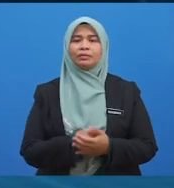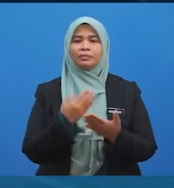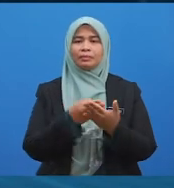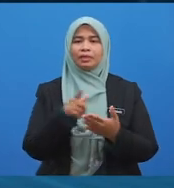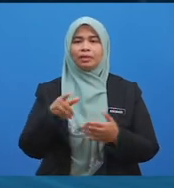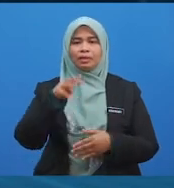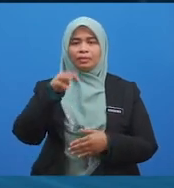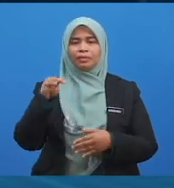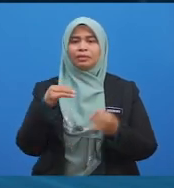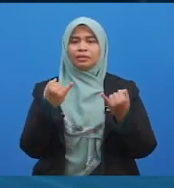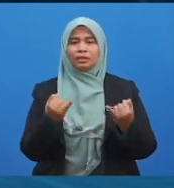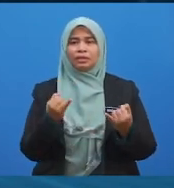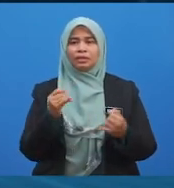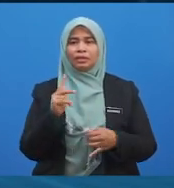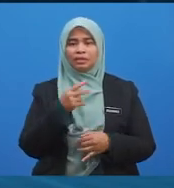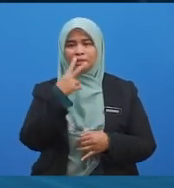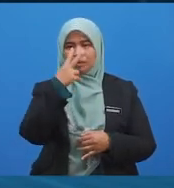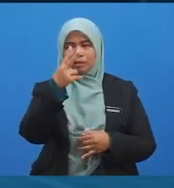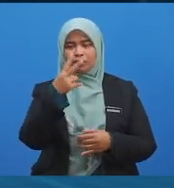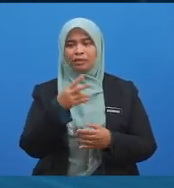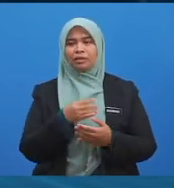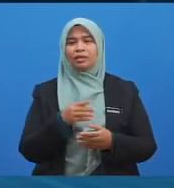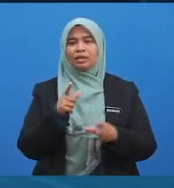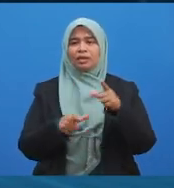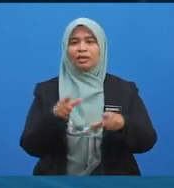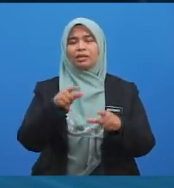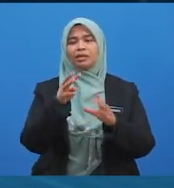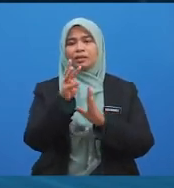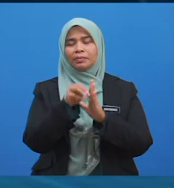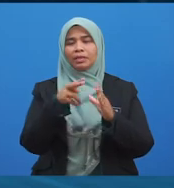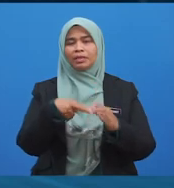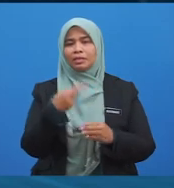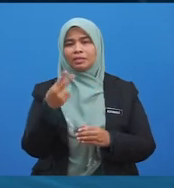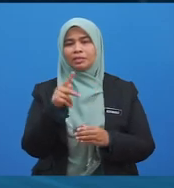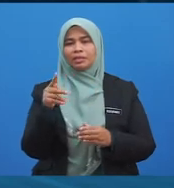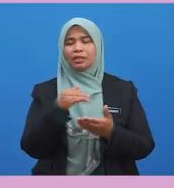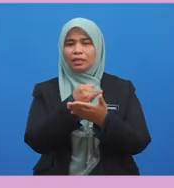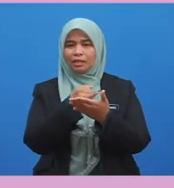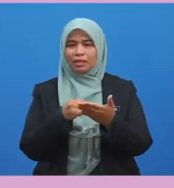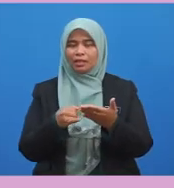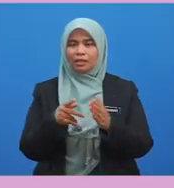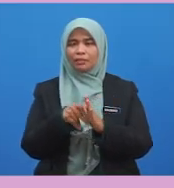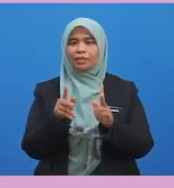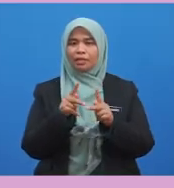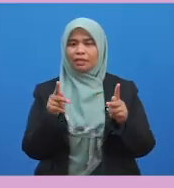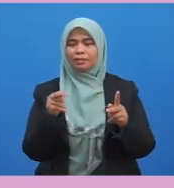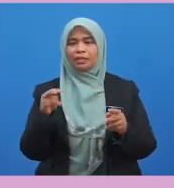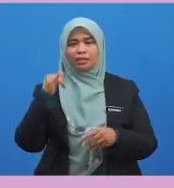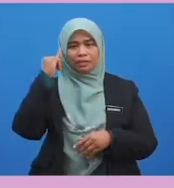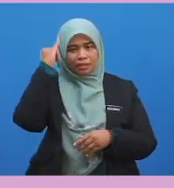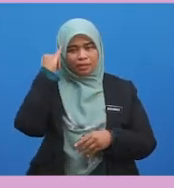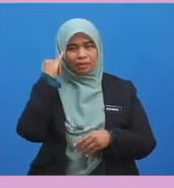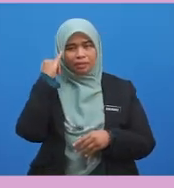Baiklah murid-murid, sekarang mari kita lihat langkah menghasilkan lakaran